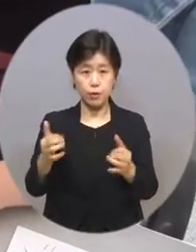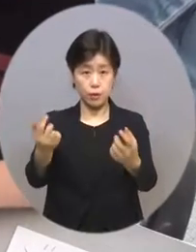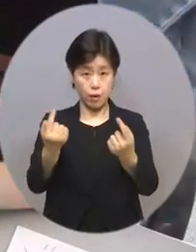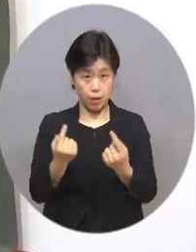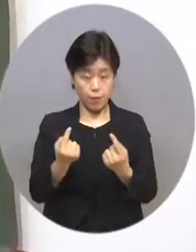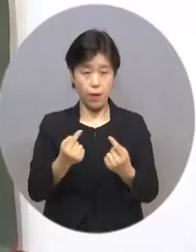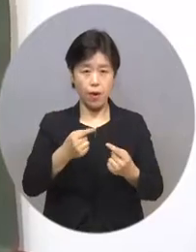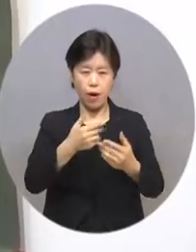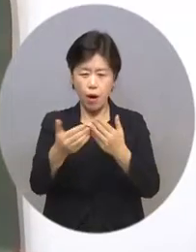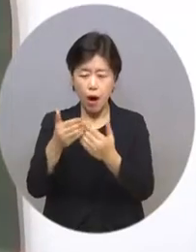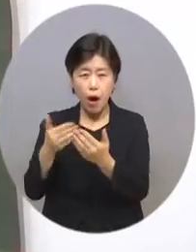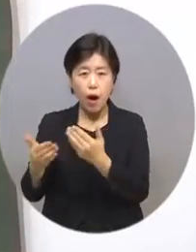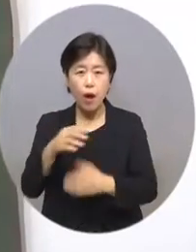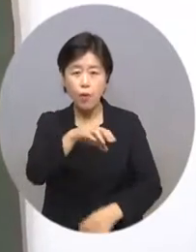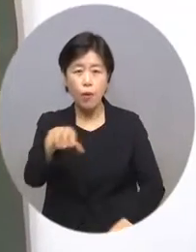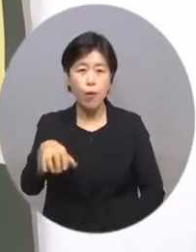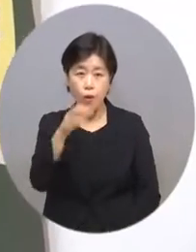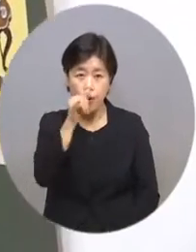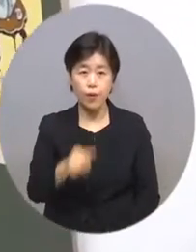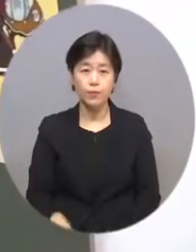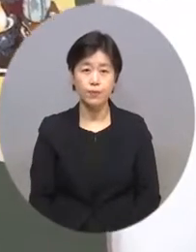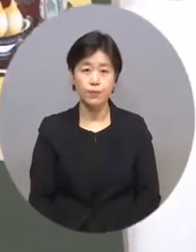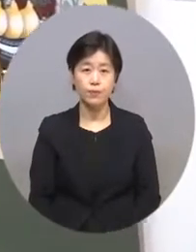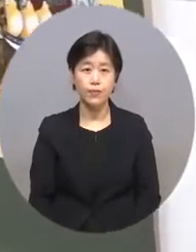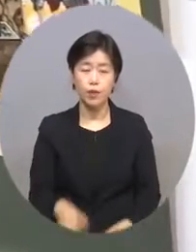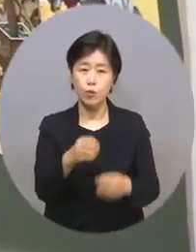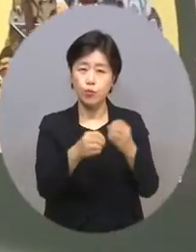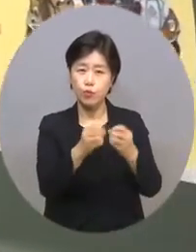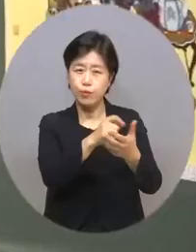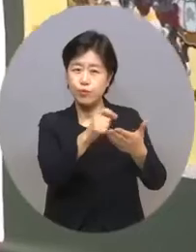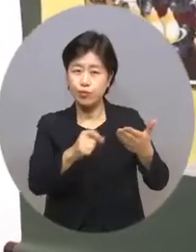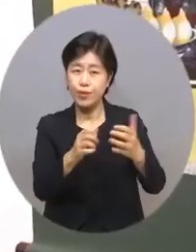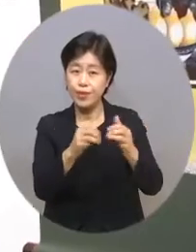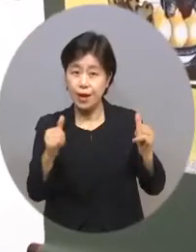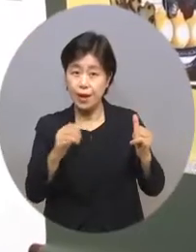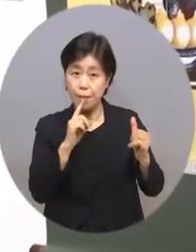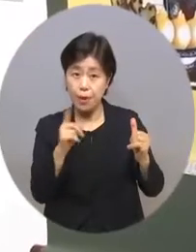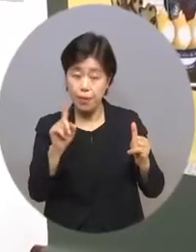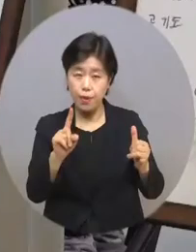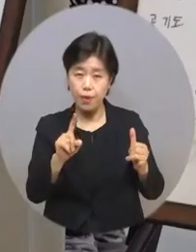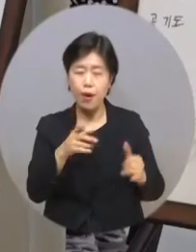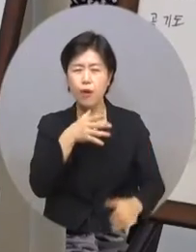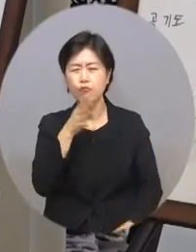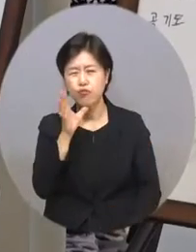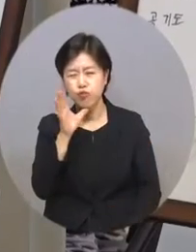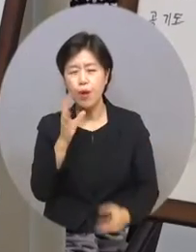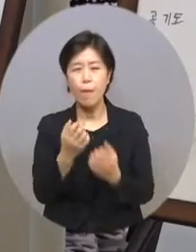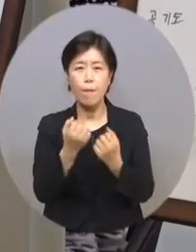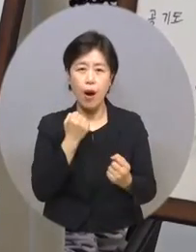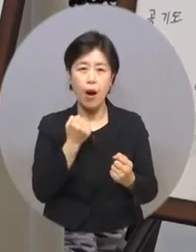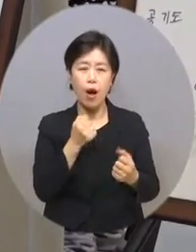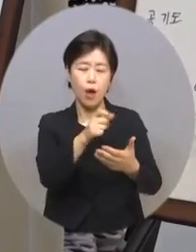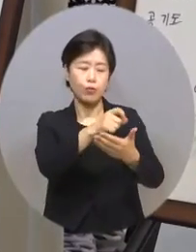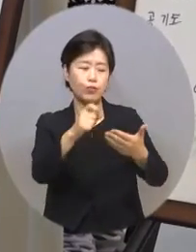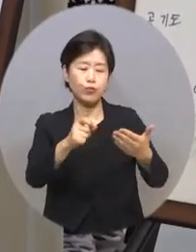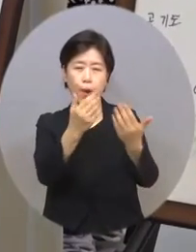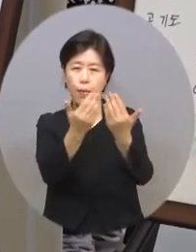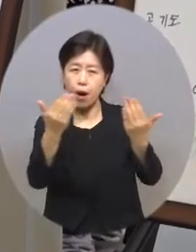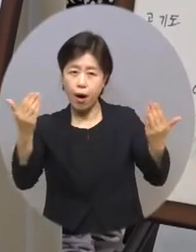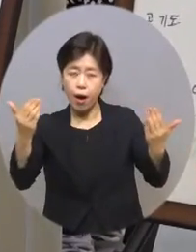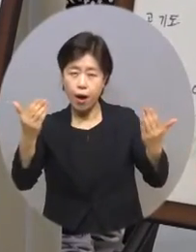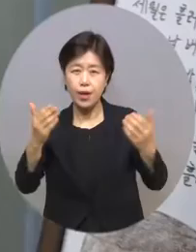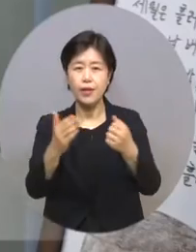열렸습니다. 작품을 전시한 성인 문해교실 노인 수강생은 늦은 배움에 대한 기쁨과 같은 입장에 있는 노인들에게